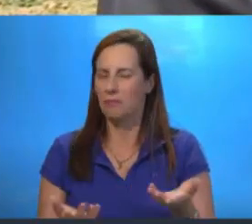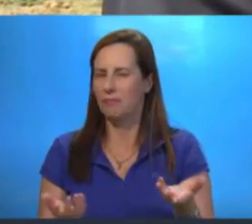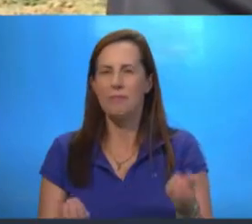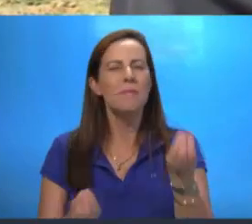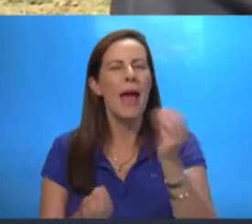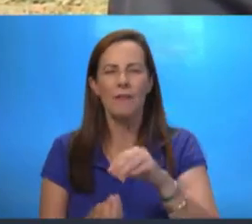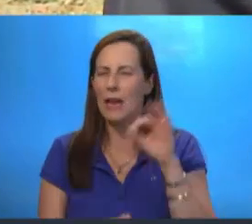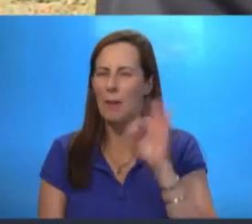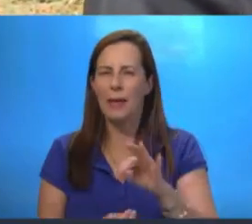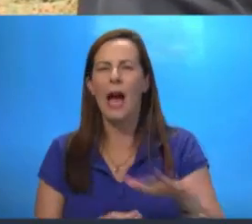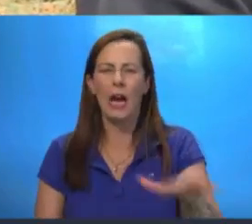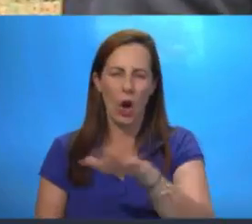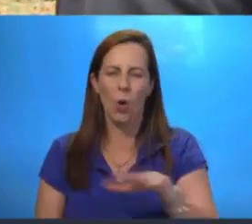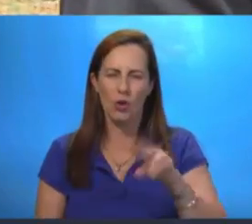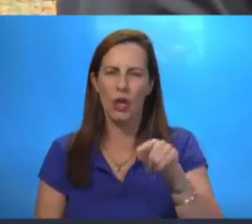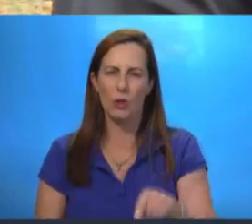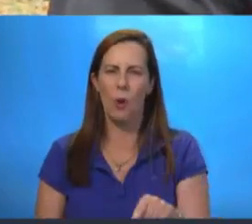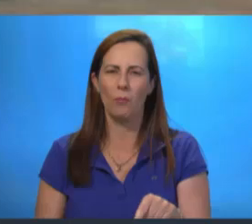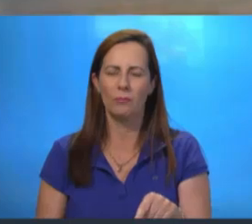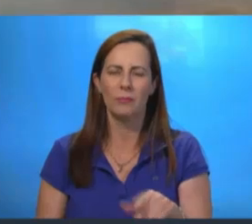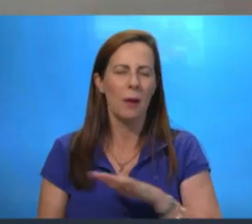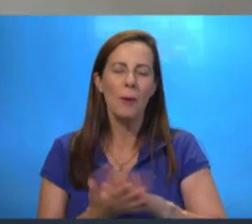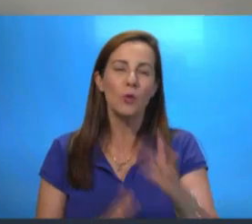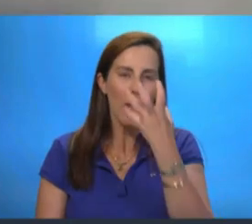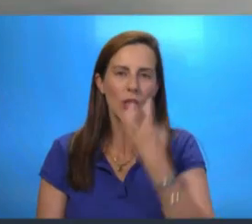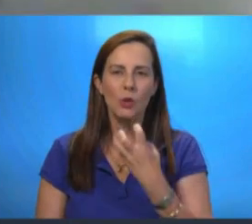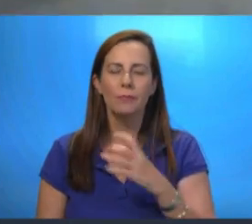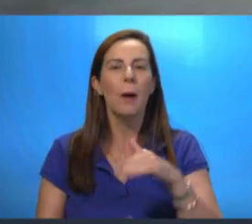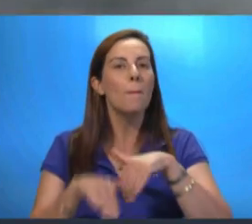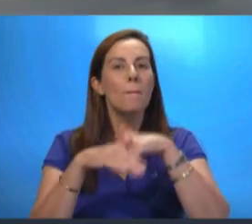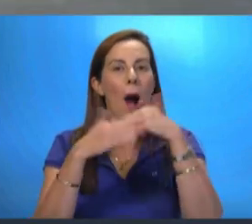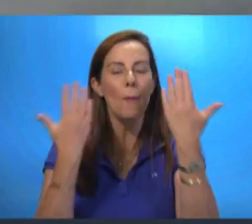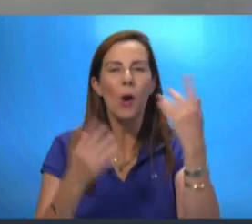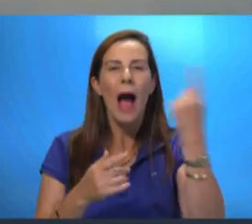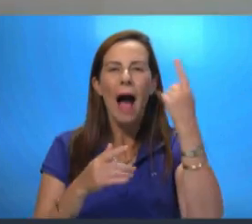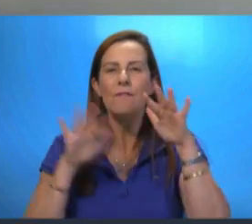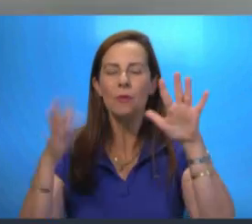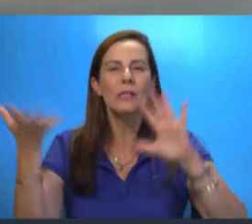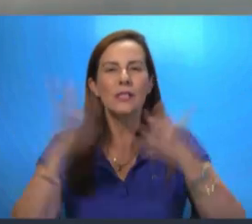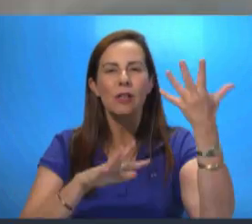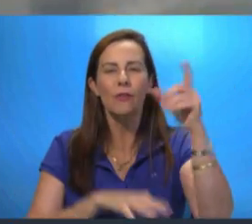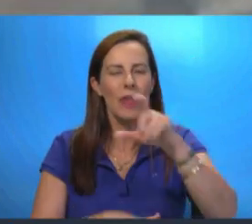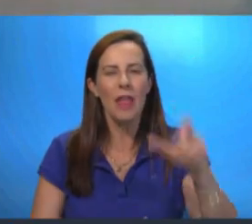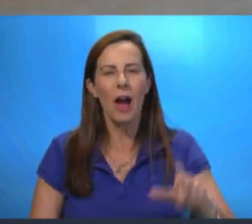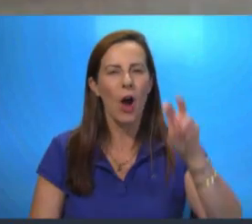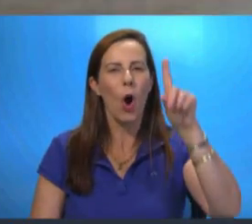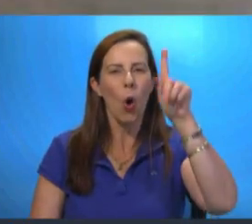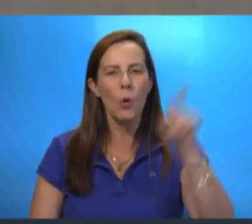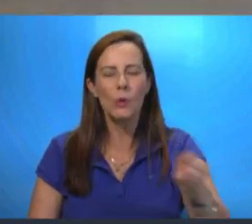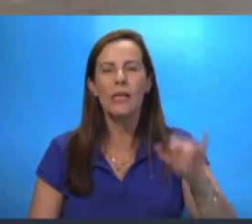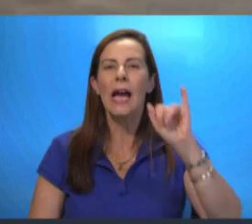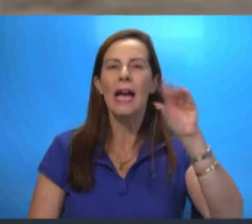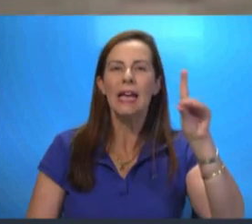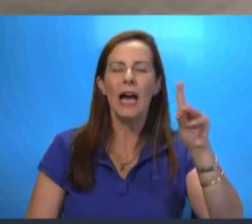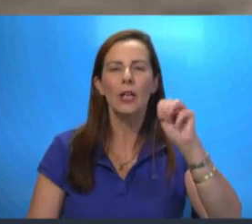לפגיעה האקולוגית שיש כאן, פשוט עצוב. בשעות הבוקר העפיפונים הציתו את שדות נחל עוז יד מרדכי, וגם